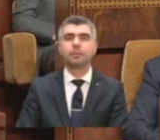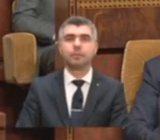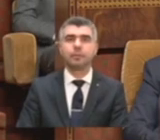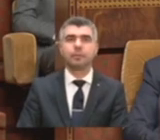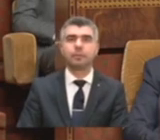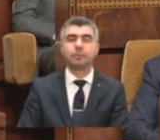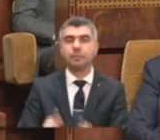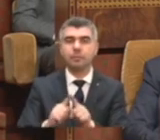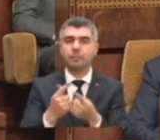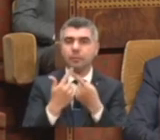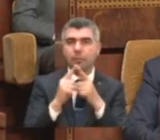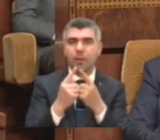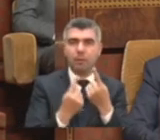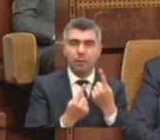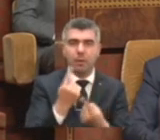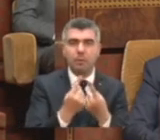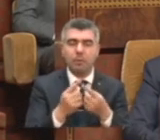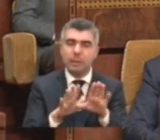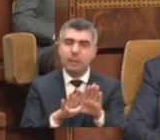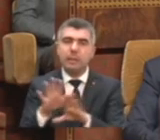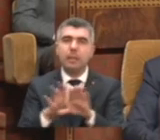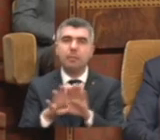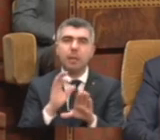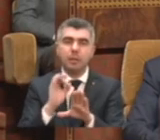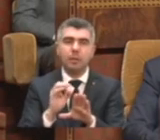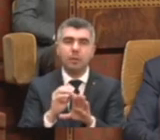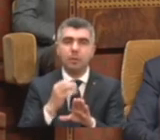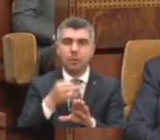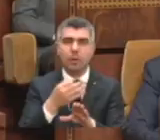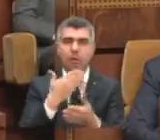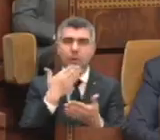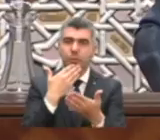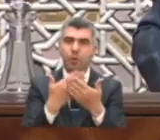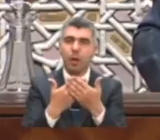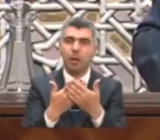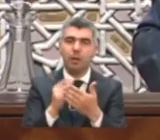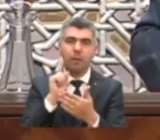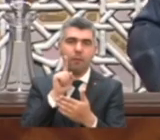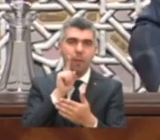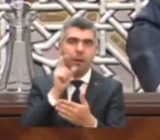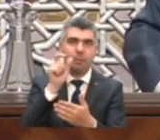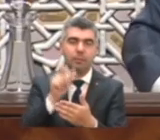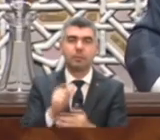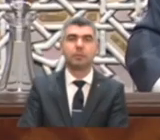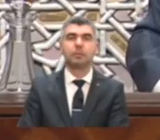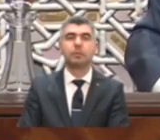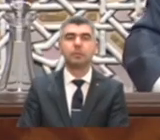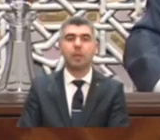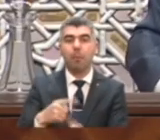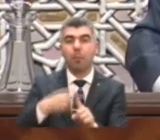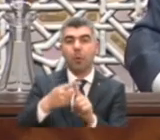وكل الكفاءات إن شاء الله اللي غتدبر هذا القطاع، وكنتمناو أنكم تحوموا المتعين في هذا المجال. هل من تعقيب